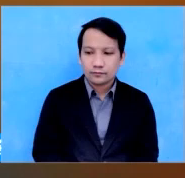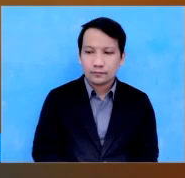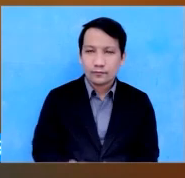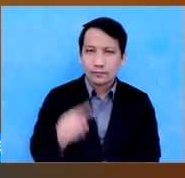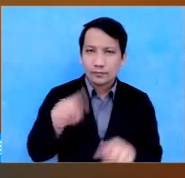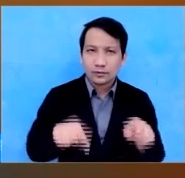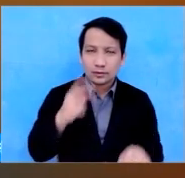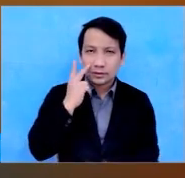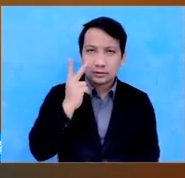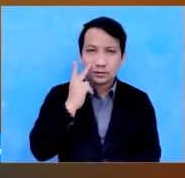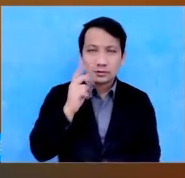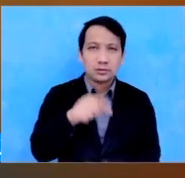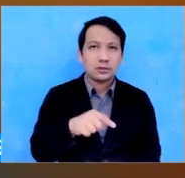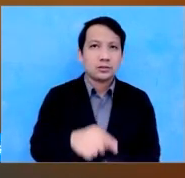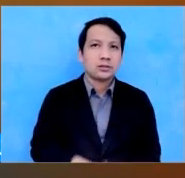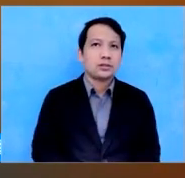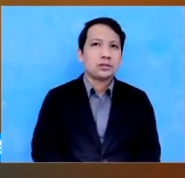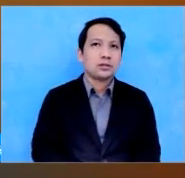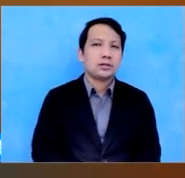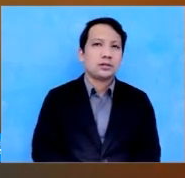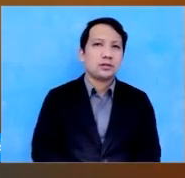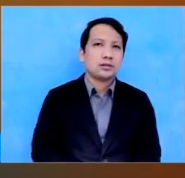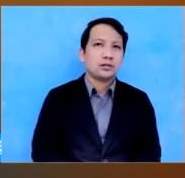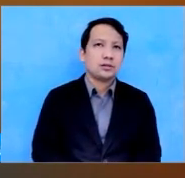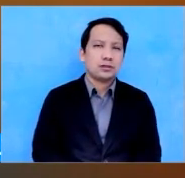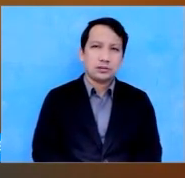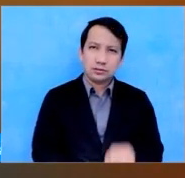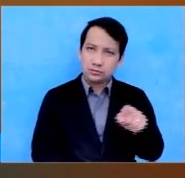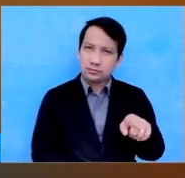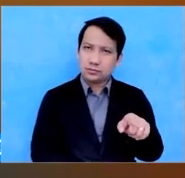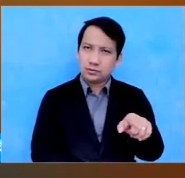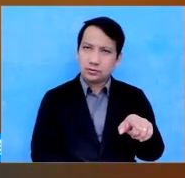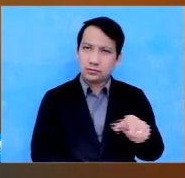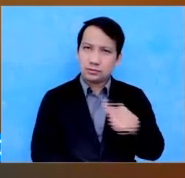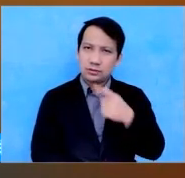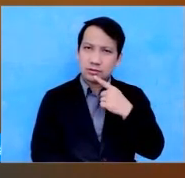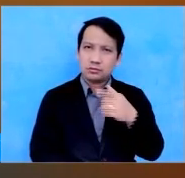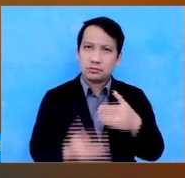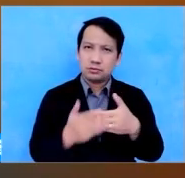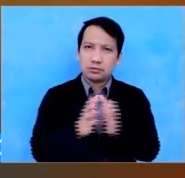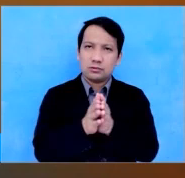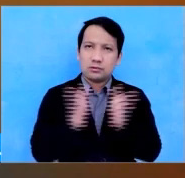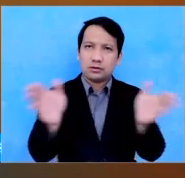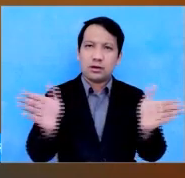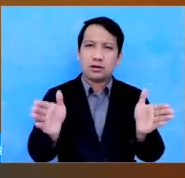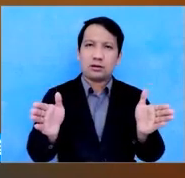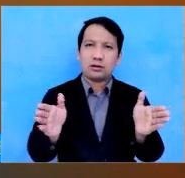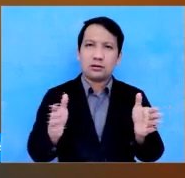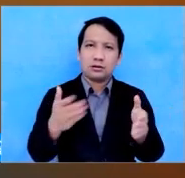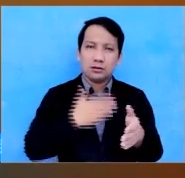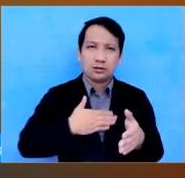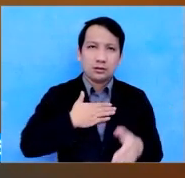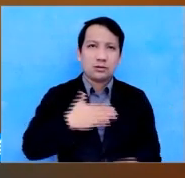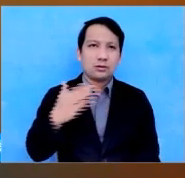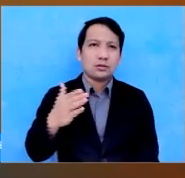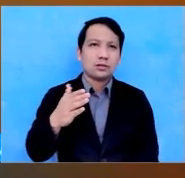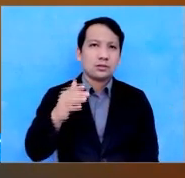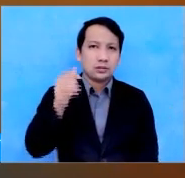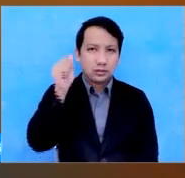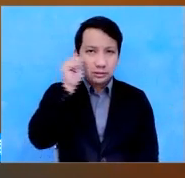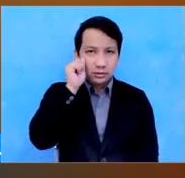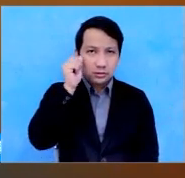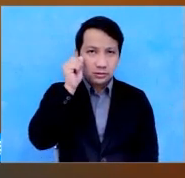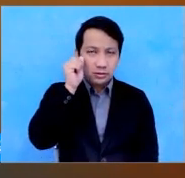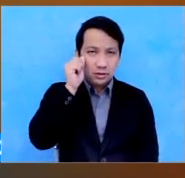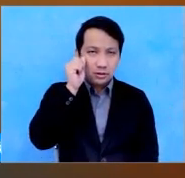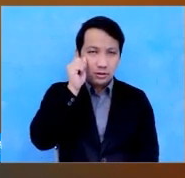dito ni Senator Coco Pimentel. Para sa kanya, kakatuwa at masyadong malawak ang hiling na ito ni Avalos. Bagay